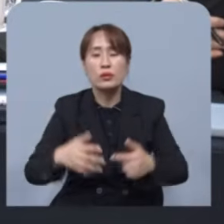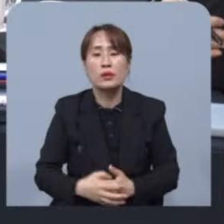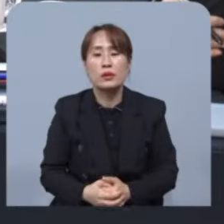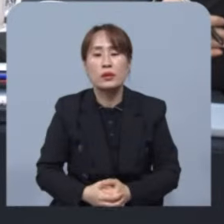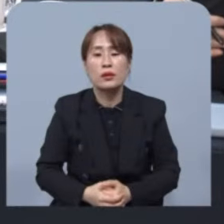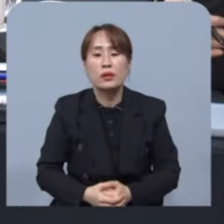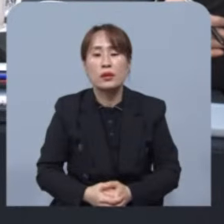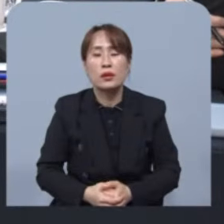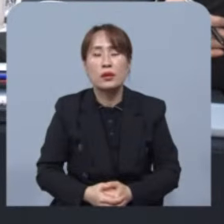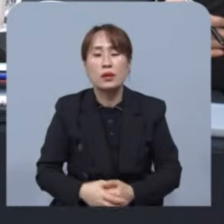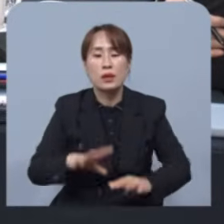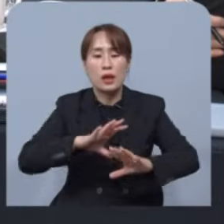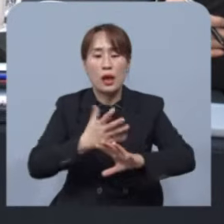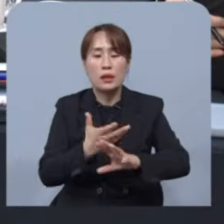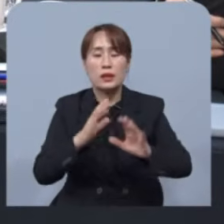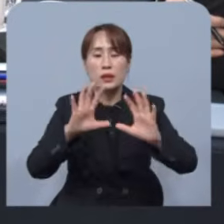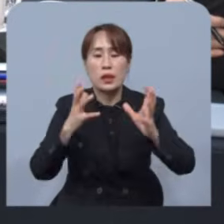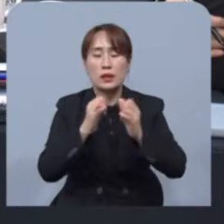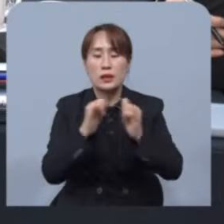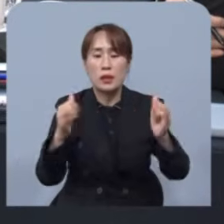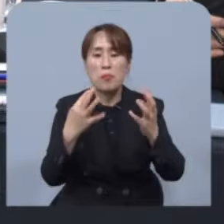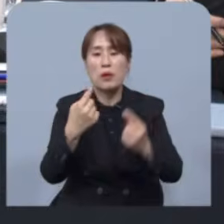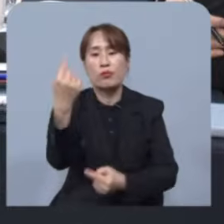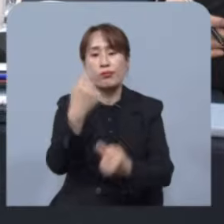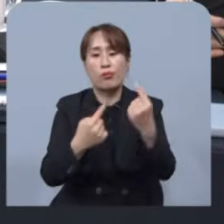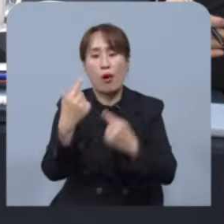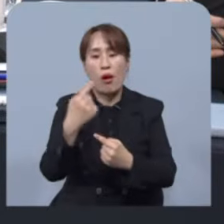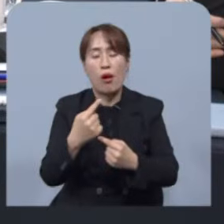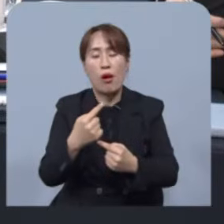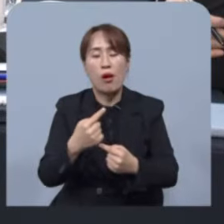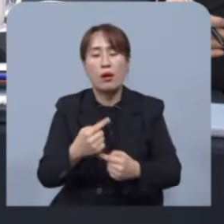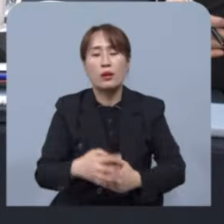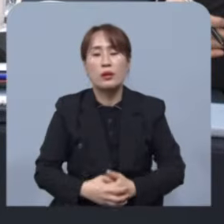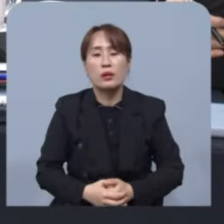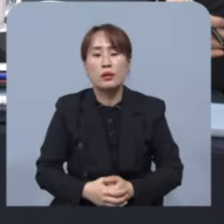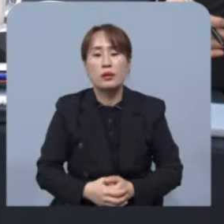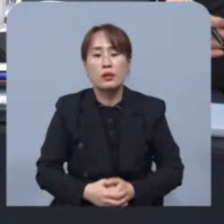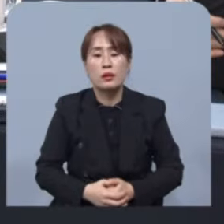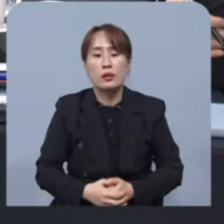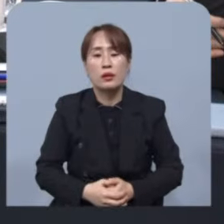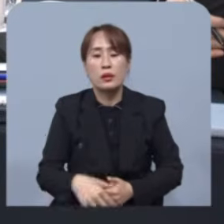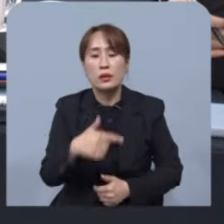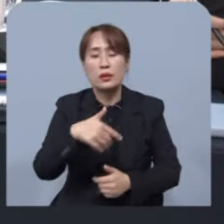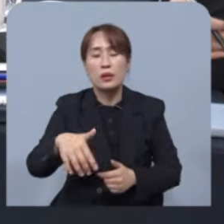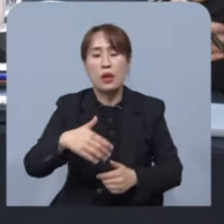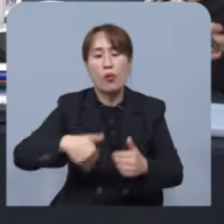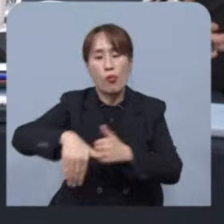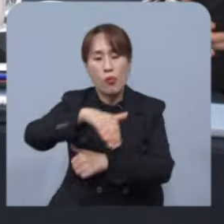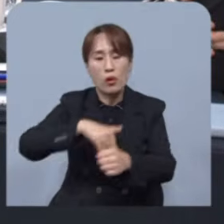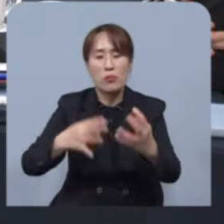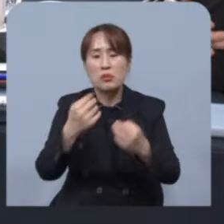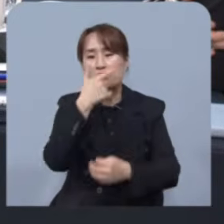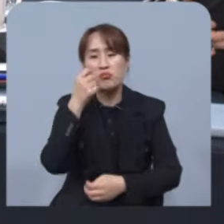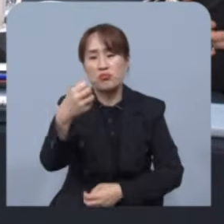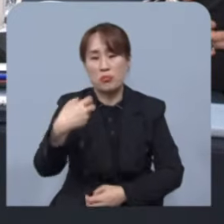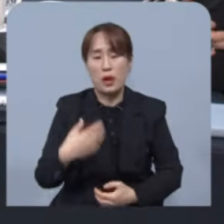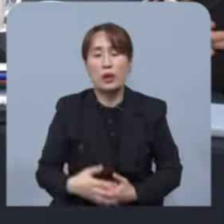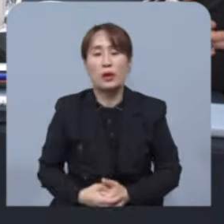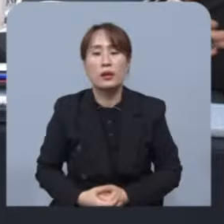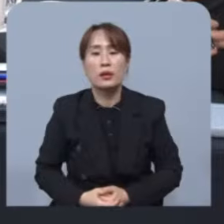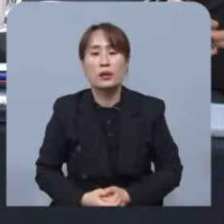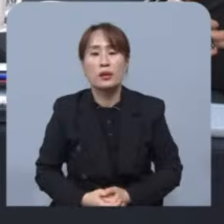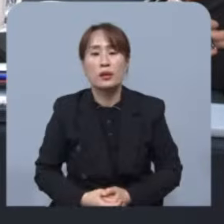그에 따라서 외국인 관광객들도 많이 방문을 하고자 하십니다. 근데 기반 인프라가 너무 없다라고 말씀하십니다.